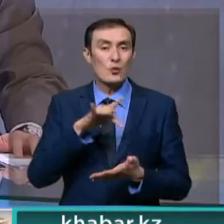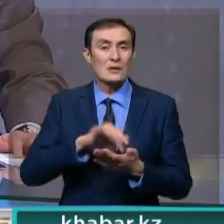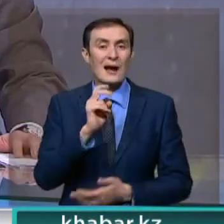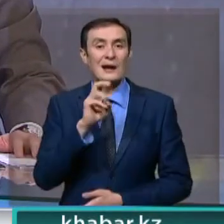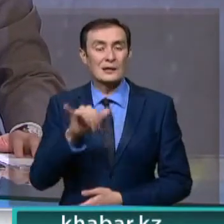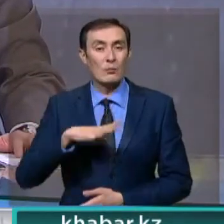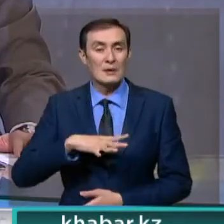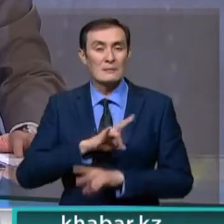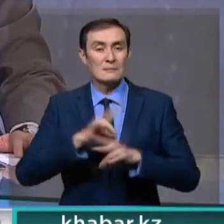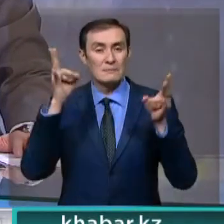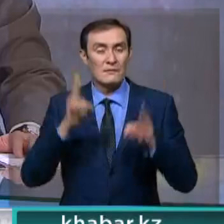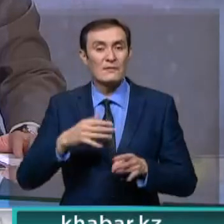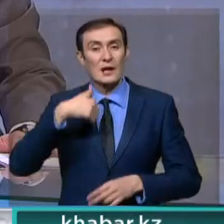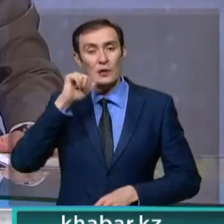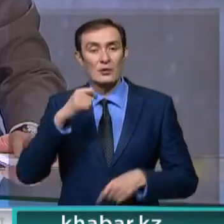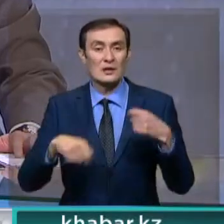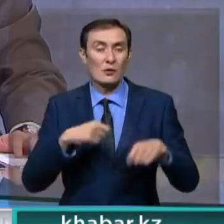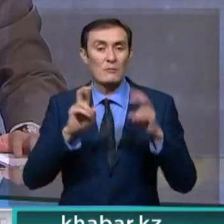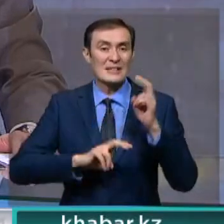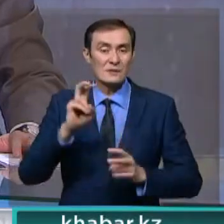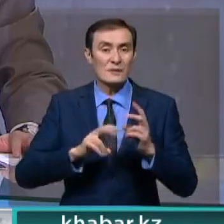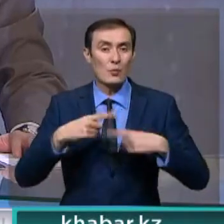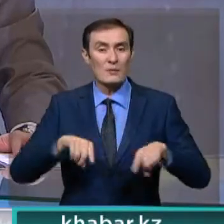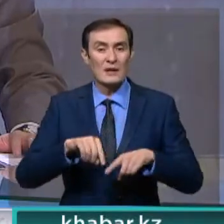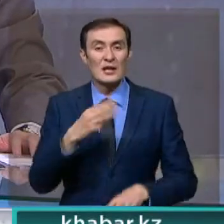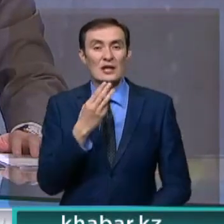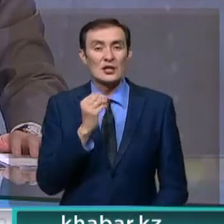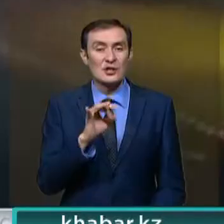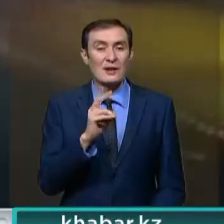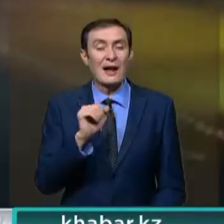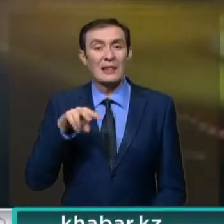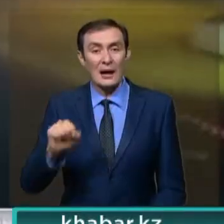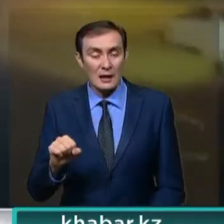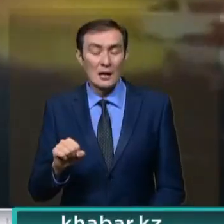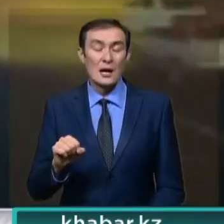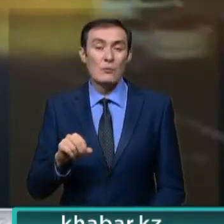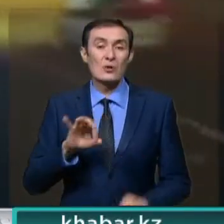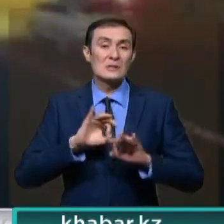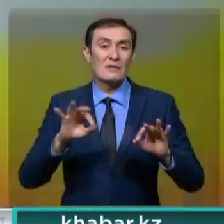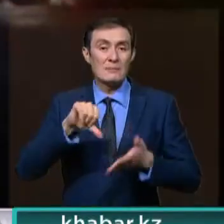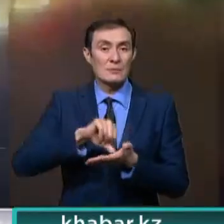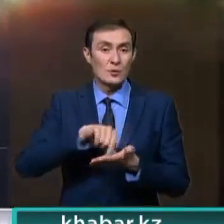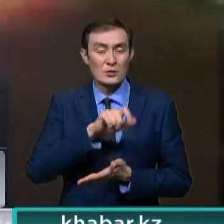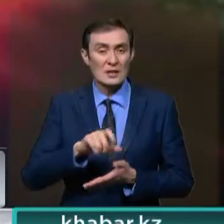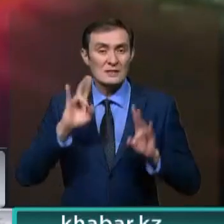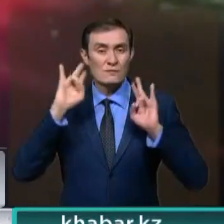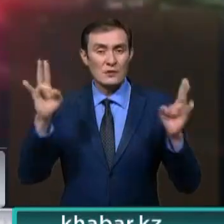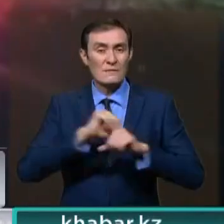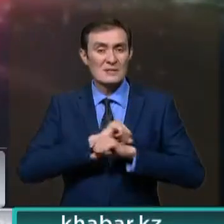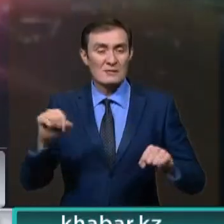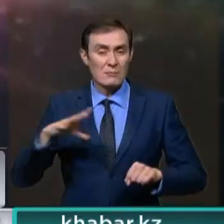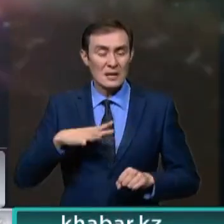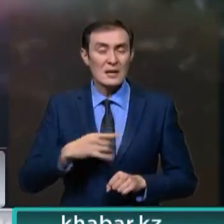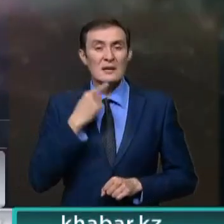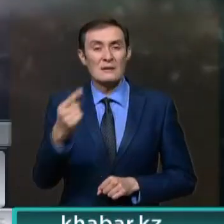Напомню, он прогремел накануне в торгово-производственном комплексе «Щеркала». По словам очевидцев, звуки взрыва слышали